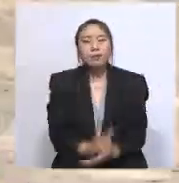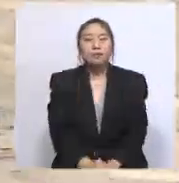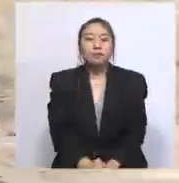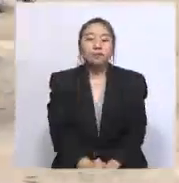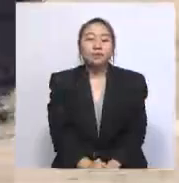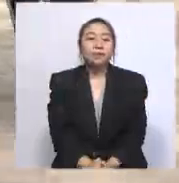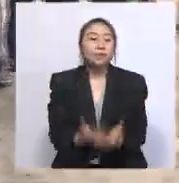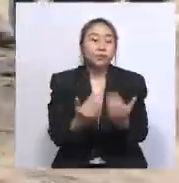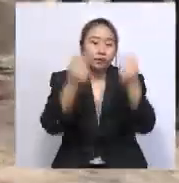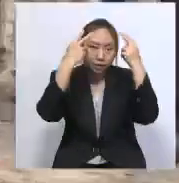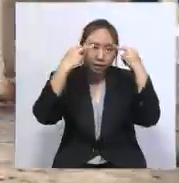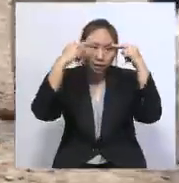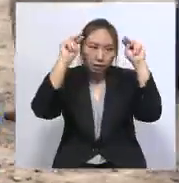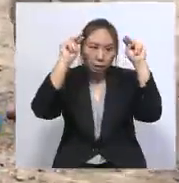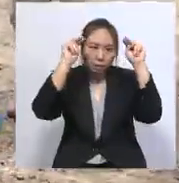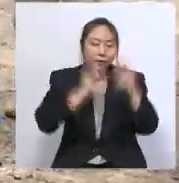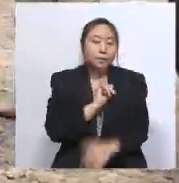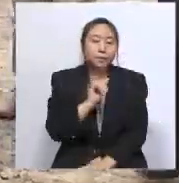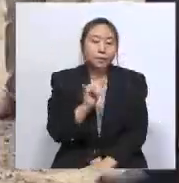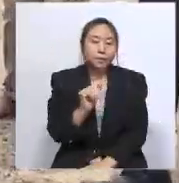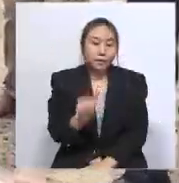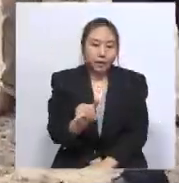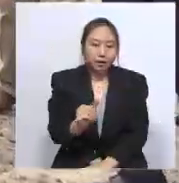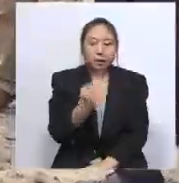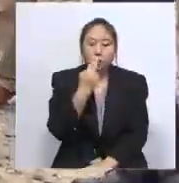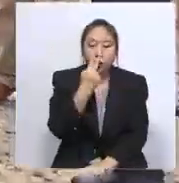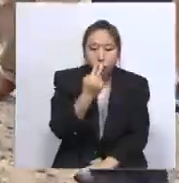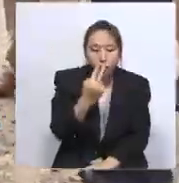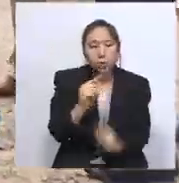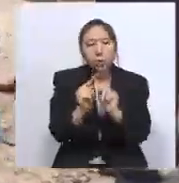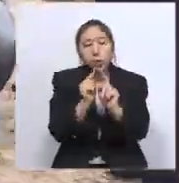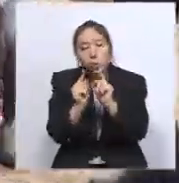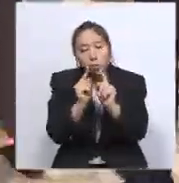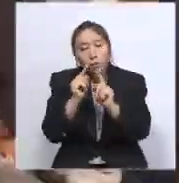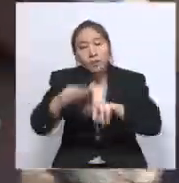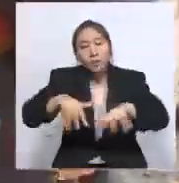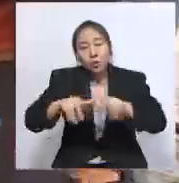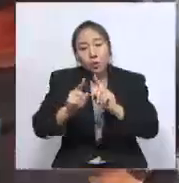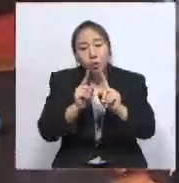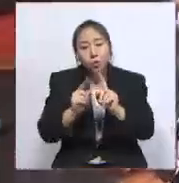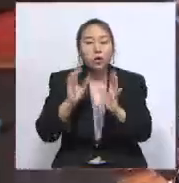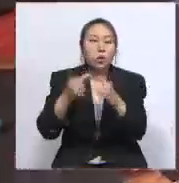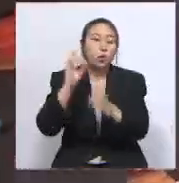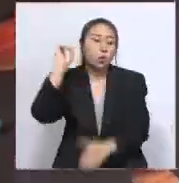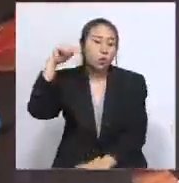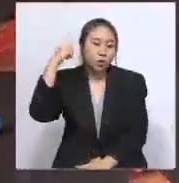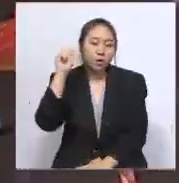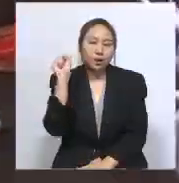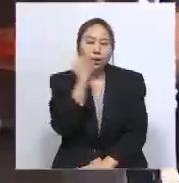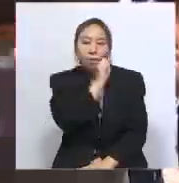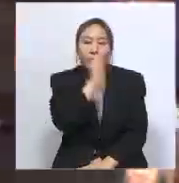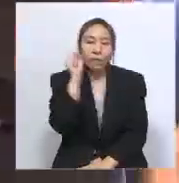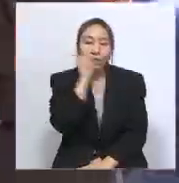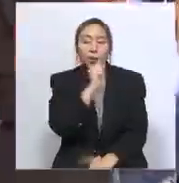โอกาสนี้ระหว่างนายกรัฐมนตรีเดินทางมาเยี่ยมชมแล้วก็พูดคุยกับประชาชนเนี่ยนะคะกลุ่มสตรีก็ได้ร้องเพลงคืนความสุ